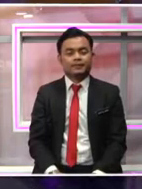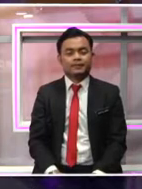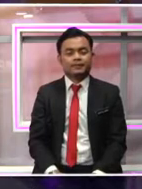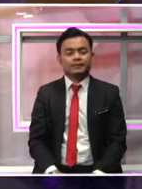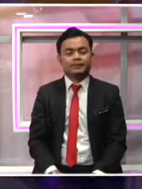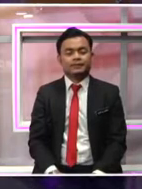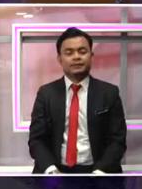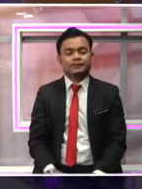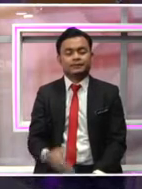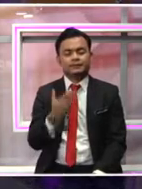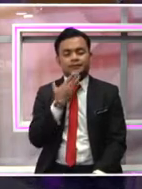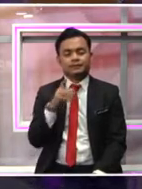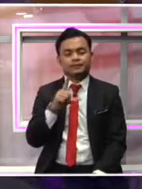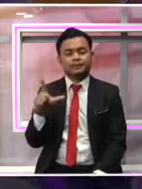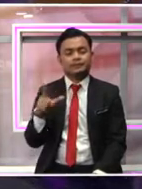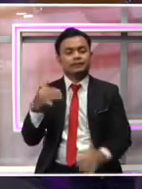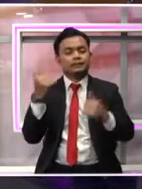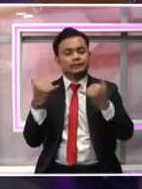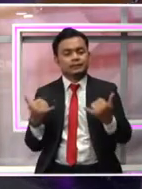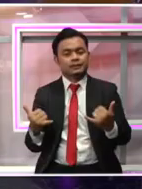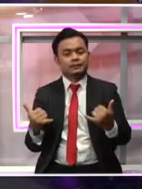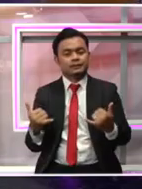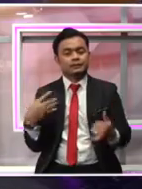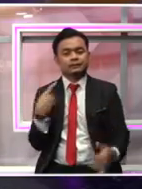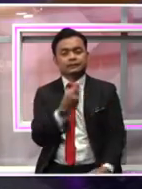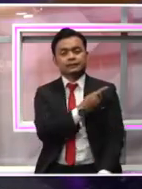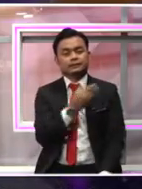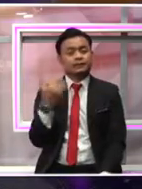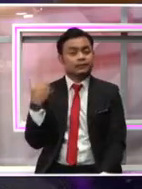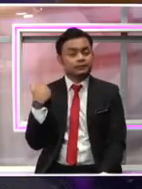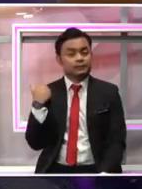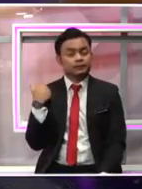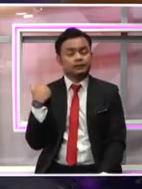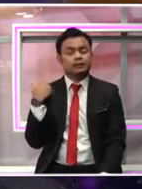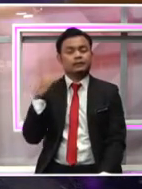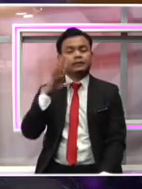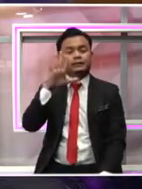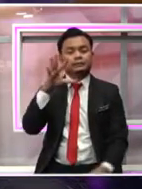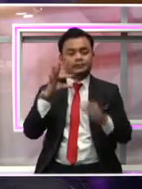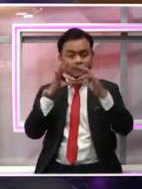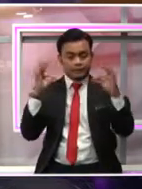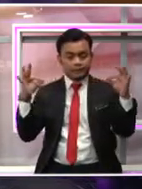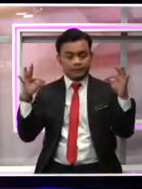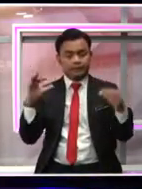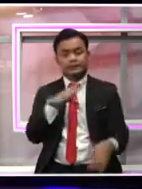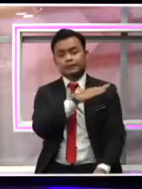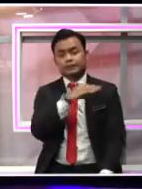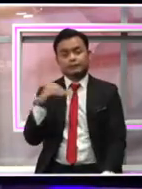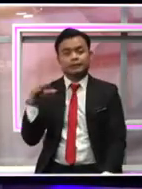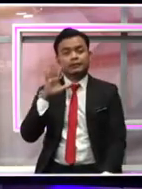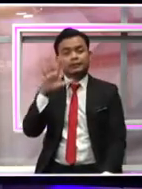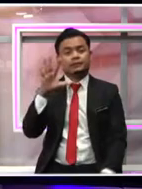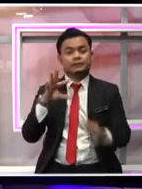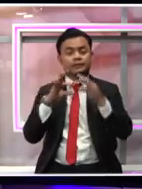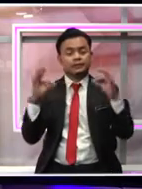Oke Baik Nisa sekarang ini kita ada sebanyak lima ayat 55 ayat tadi ini kita